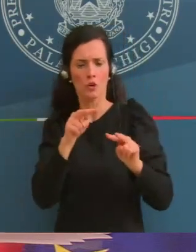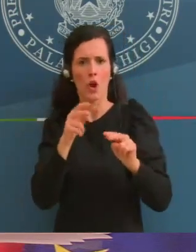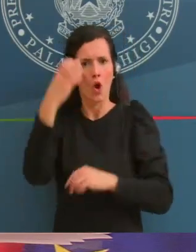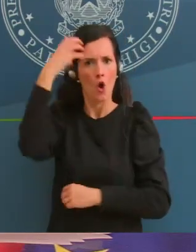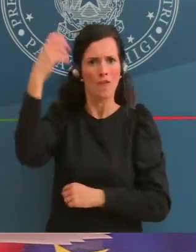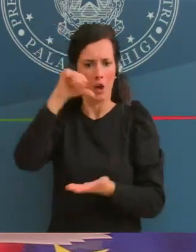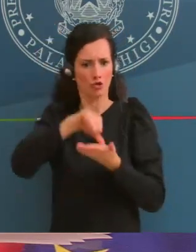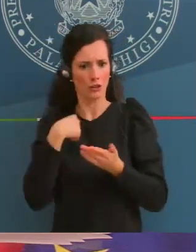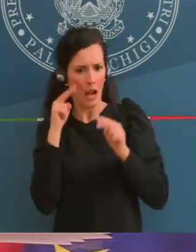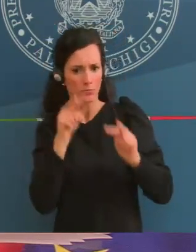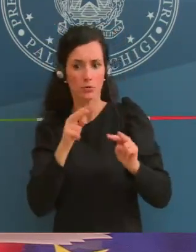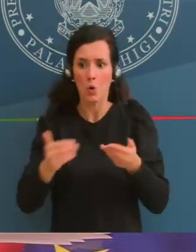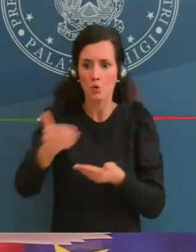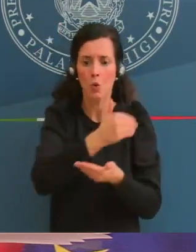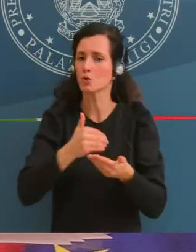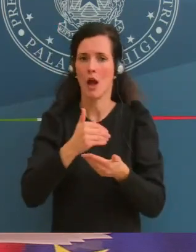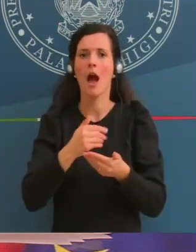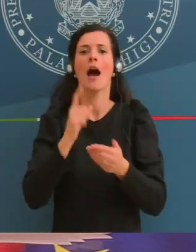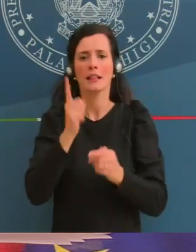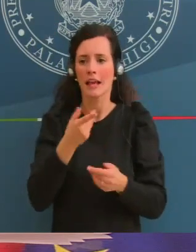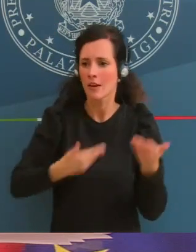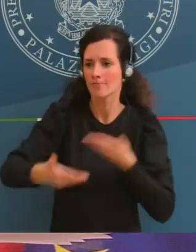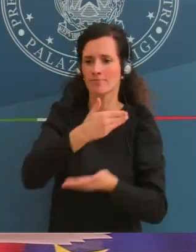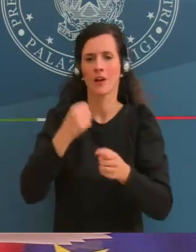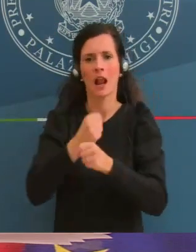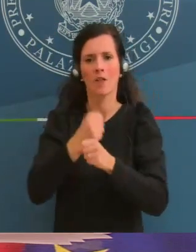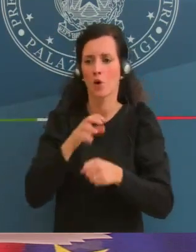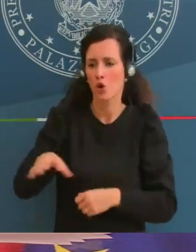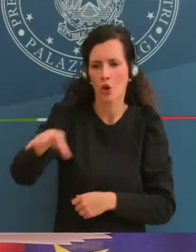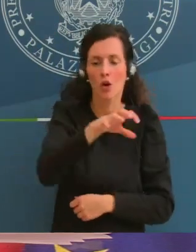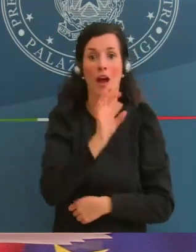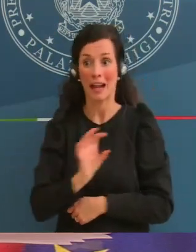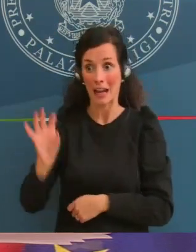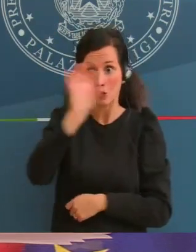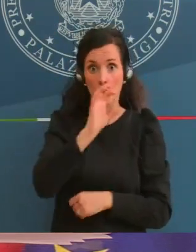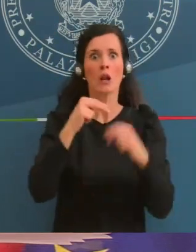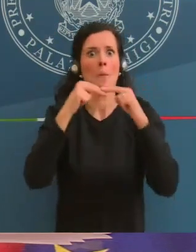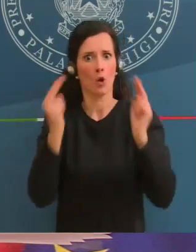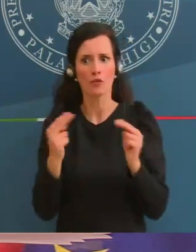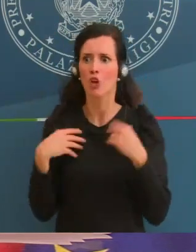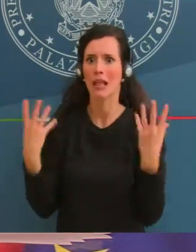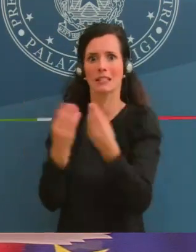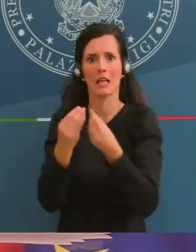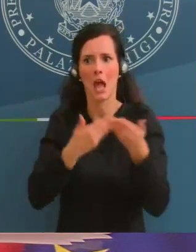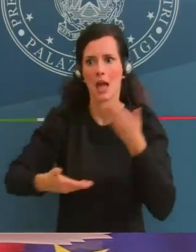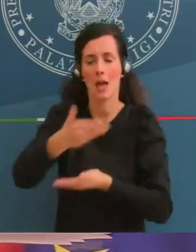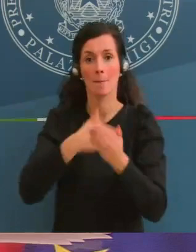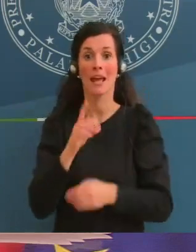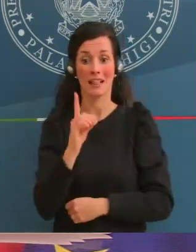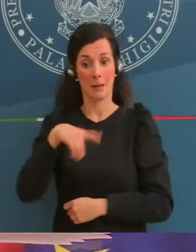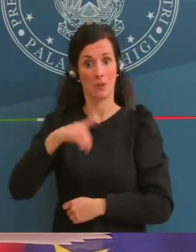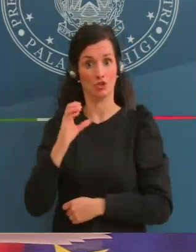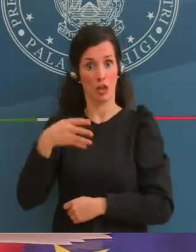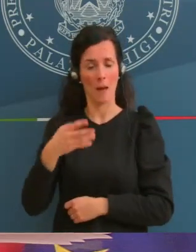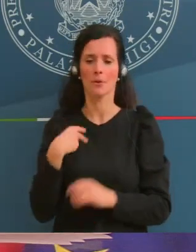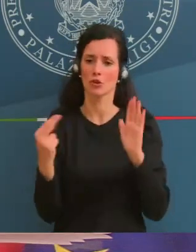troverete dei tavoli istituiti presso le prefetture attorno ai quali siederanno tutte le autorità coinvolte in qualche